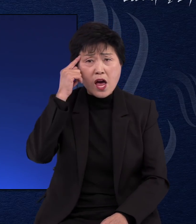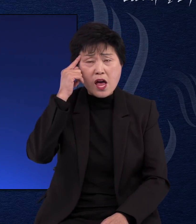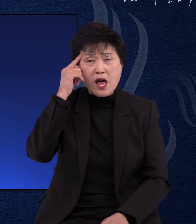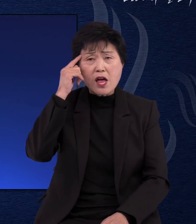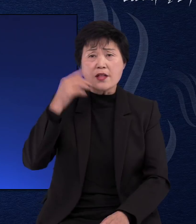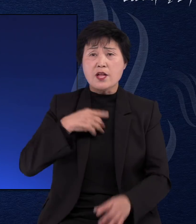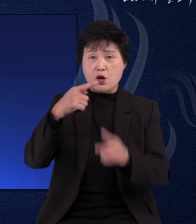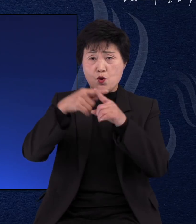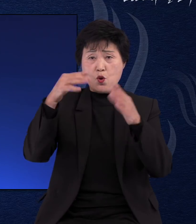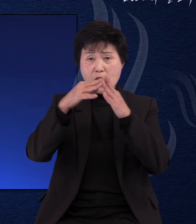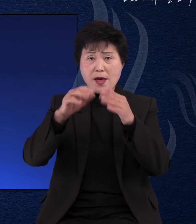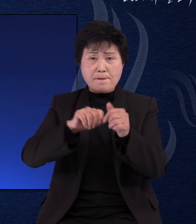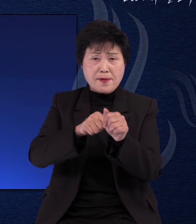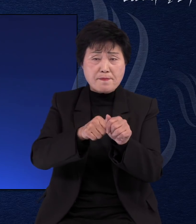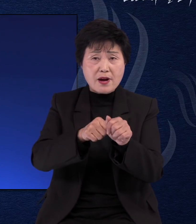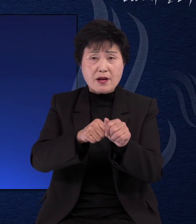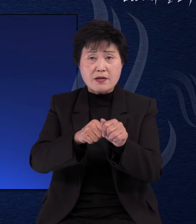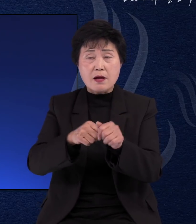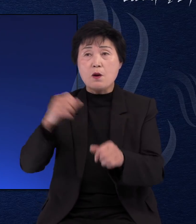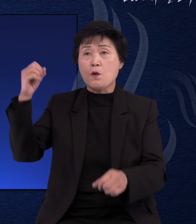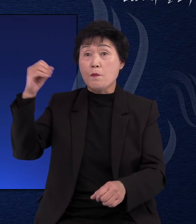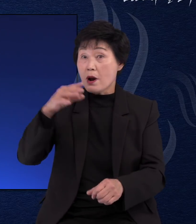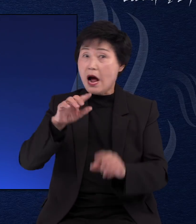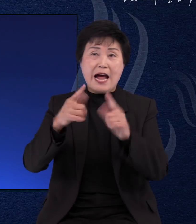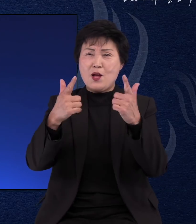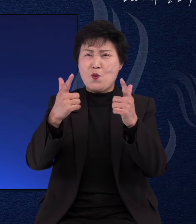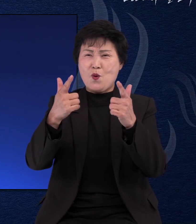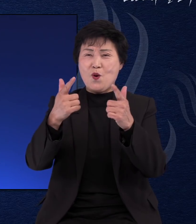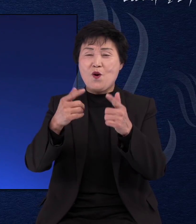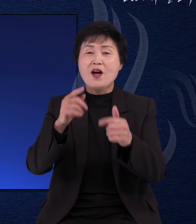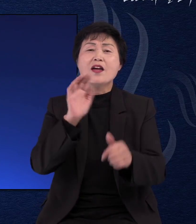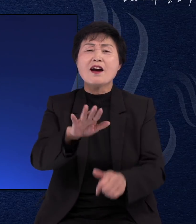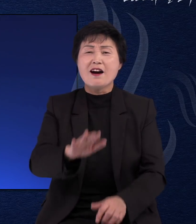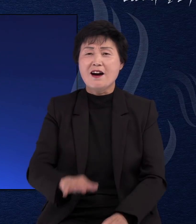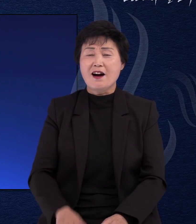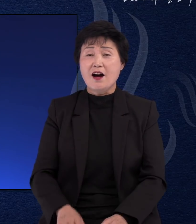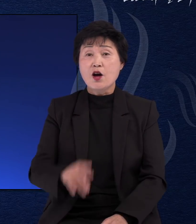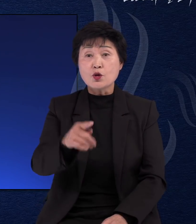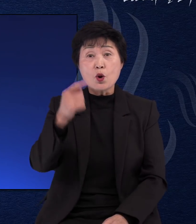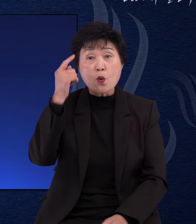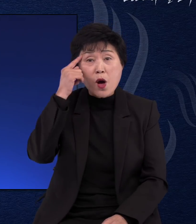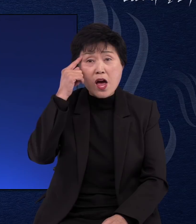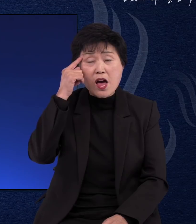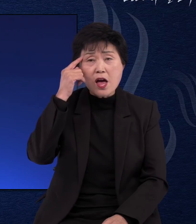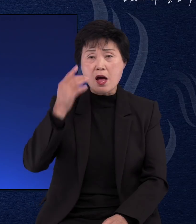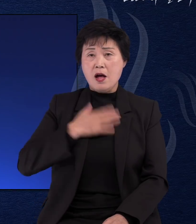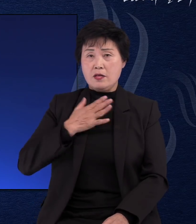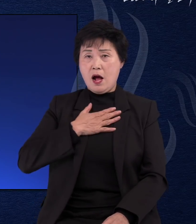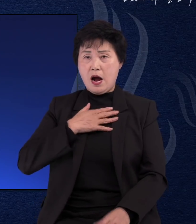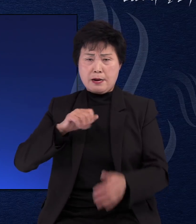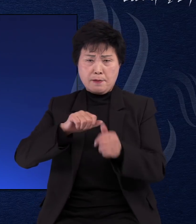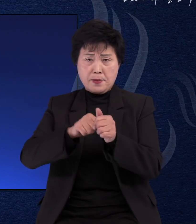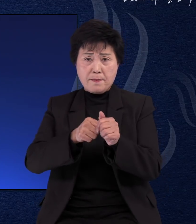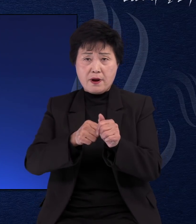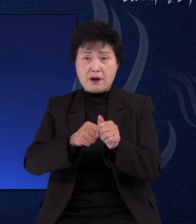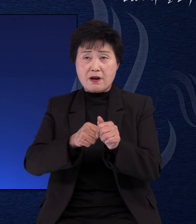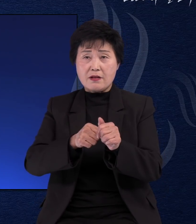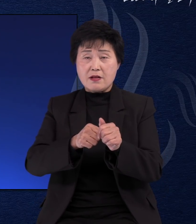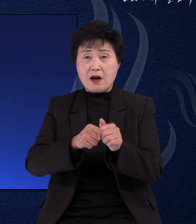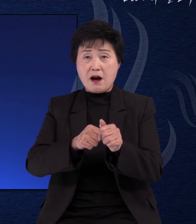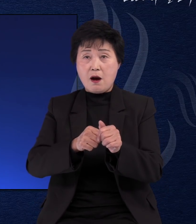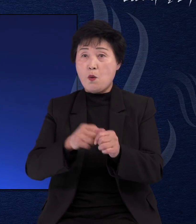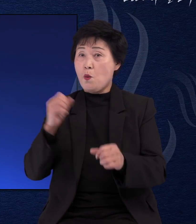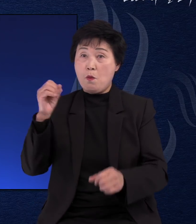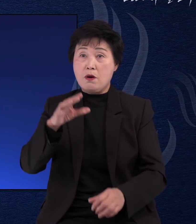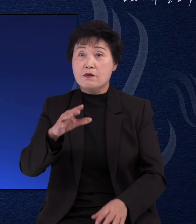교회를 핍박하느냐라고 말씀하지 아니하시고, 사울아 사울아, 네가 어찌하여 나를 핍박하느냐라고 말씀을